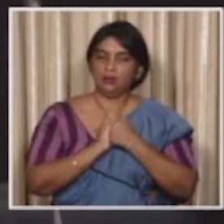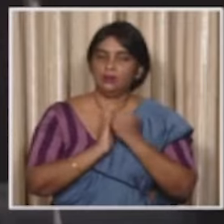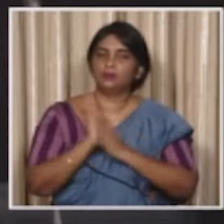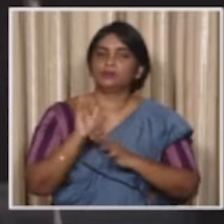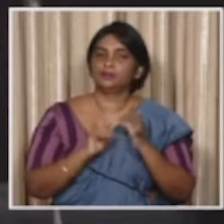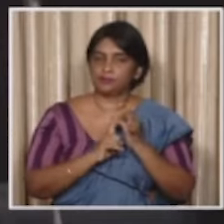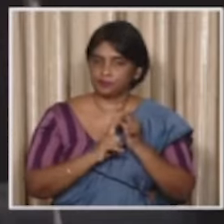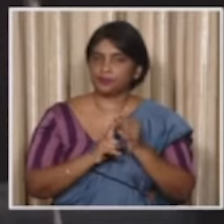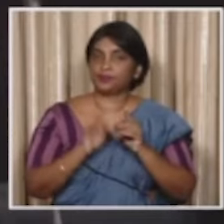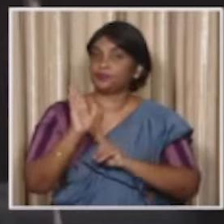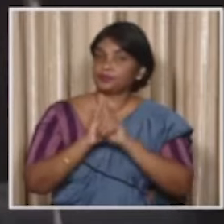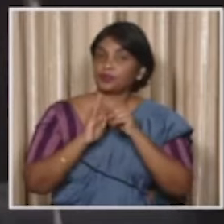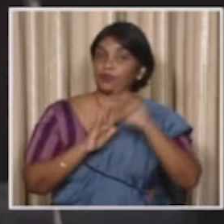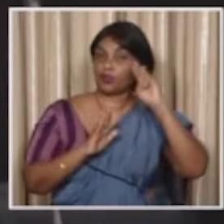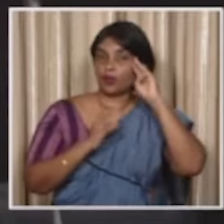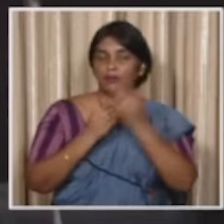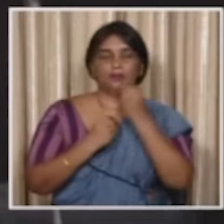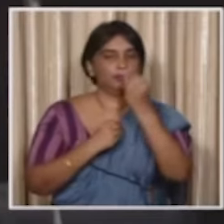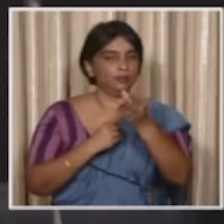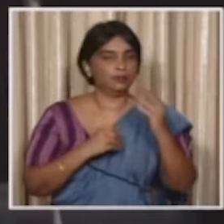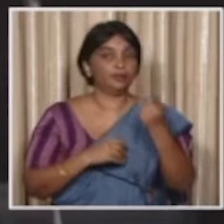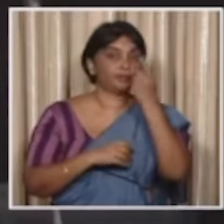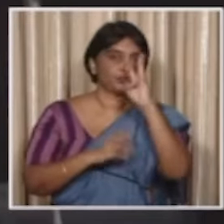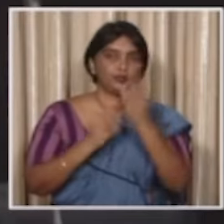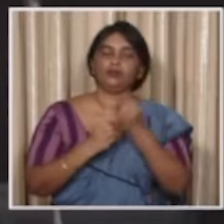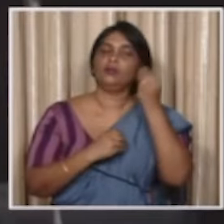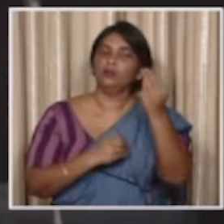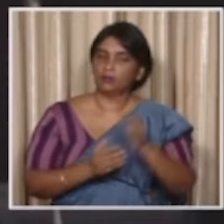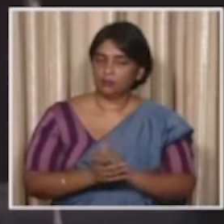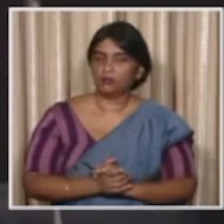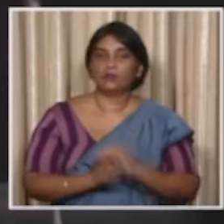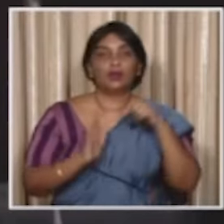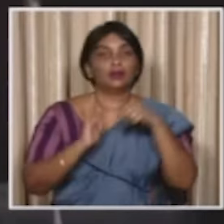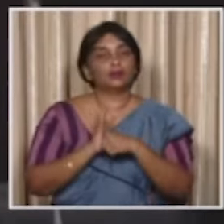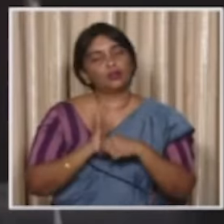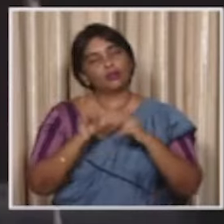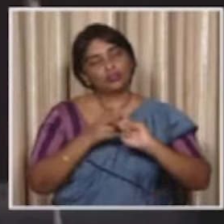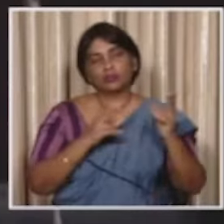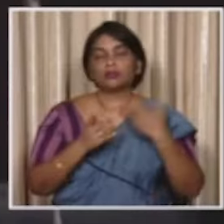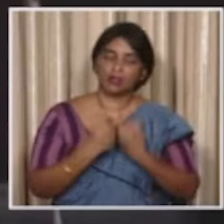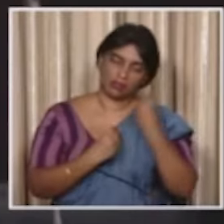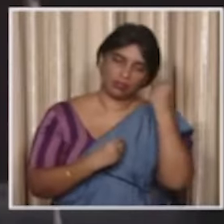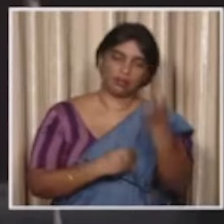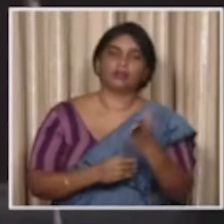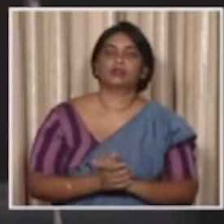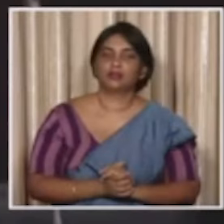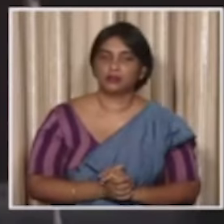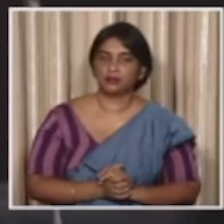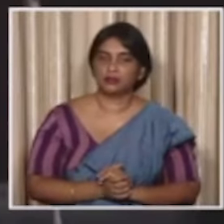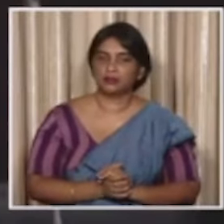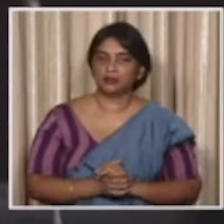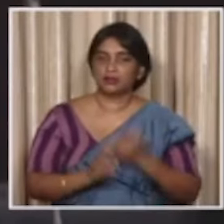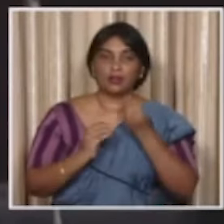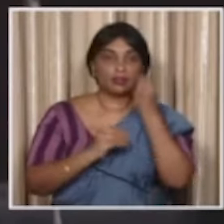මන්ත්‍රීතුමා උතුරට ගිහිලා පොරොද්දු දෙනවා, 13 දෙනවා කියනවා. දකුණේ මොකයි පාගුවත් මම 13 දෙනවා කියනවා. එහෙම